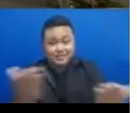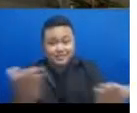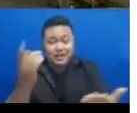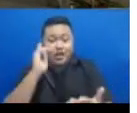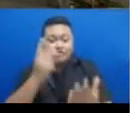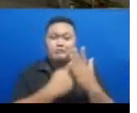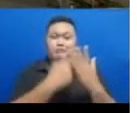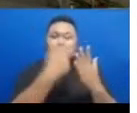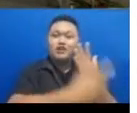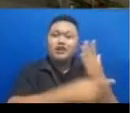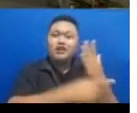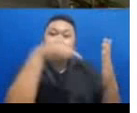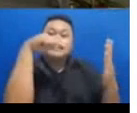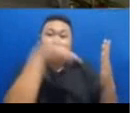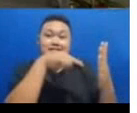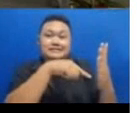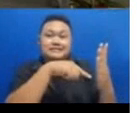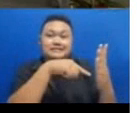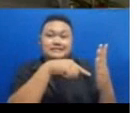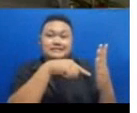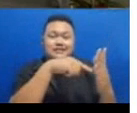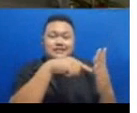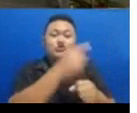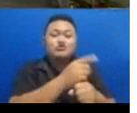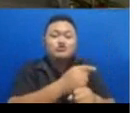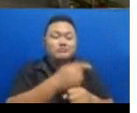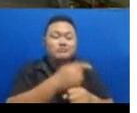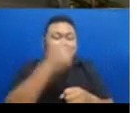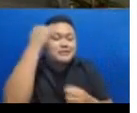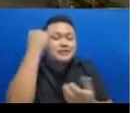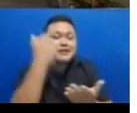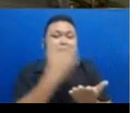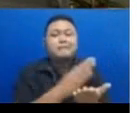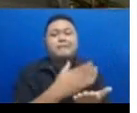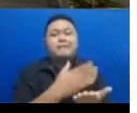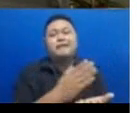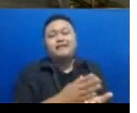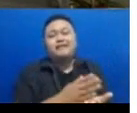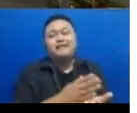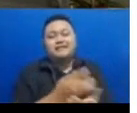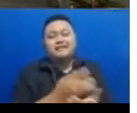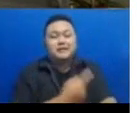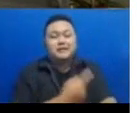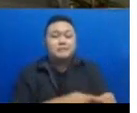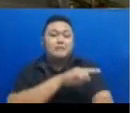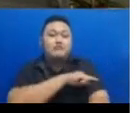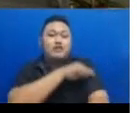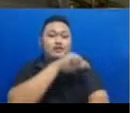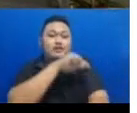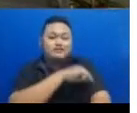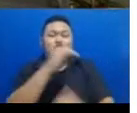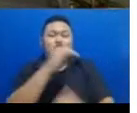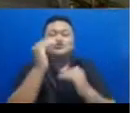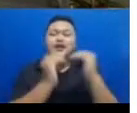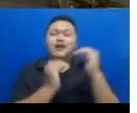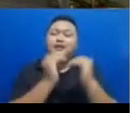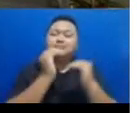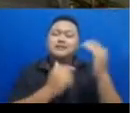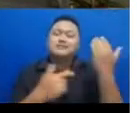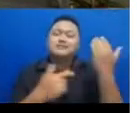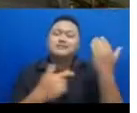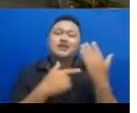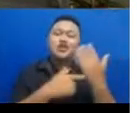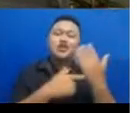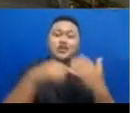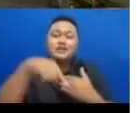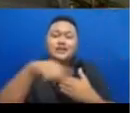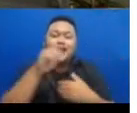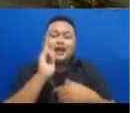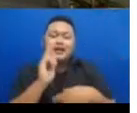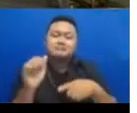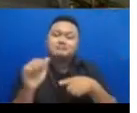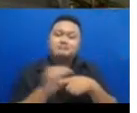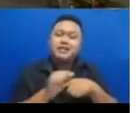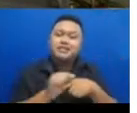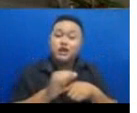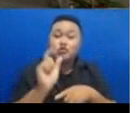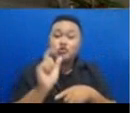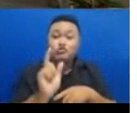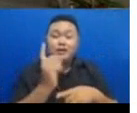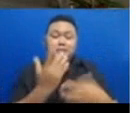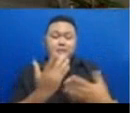dan Berbagi seri Semangat Guru Kemampuan Non Teknis dalam Adaptasi Teknologi ini adalah pelatihan untuk